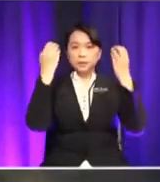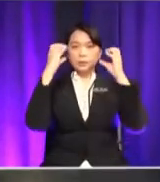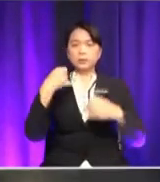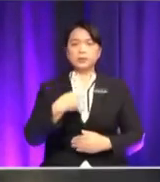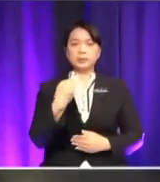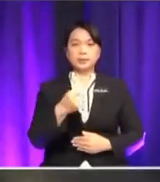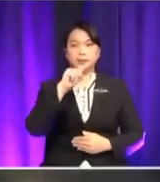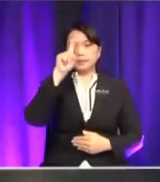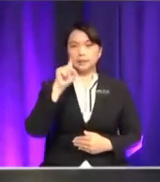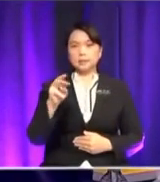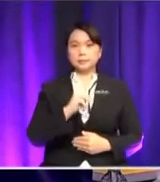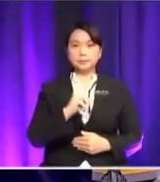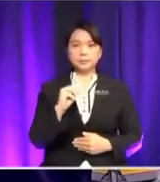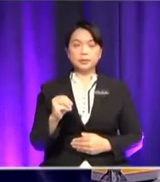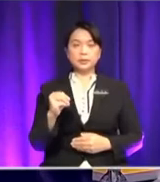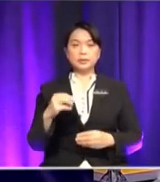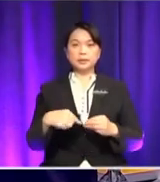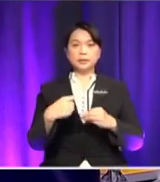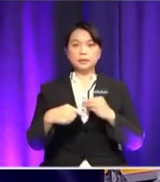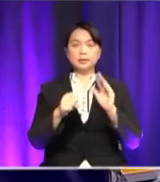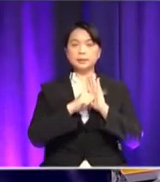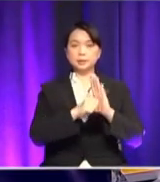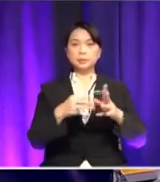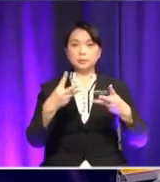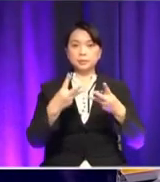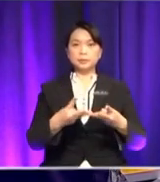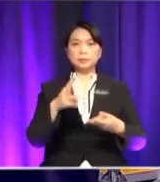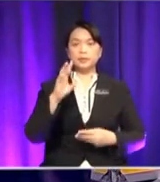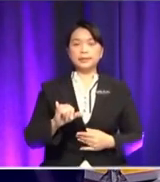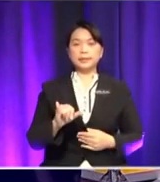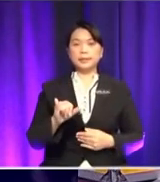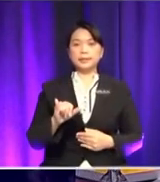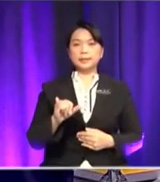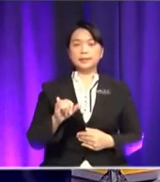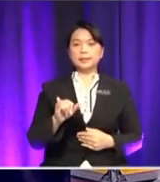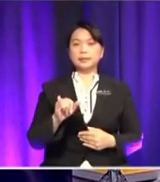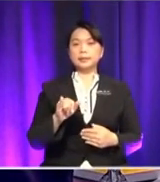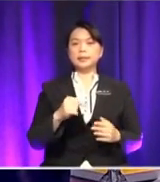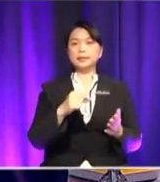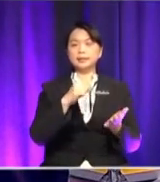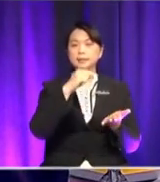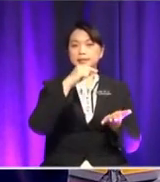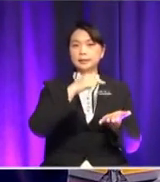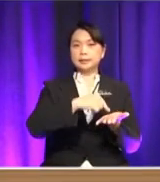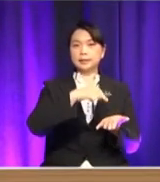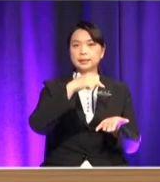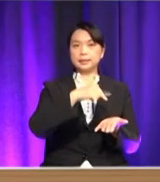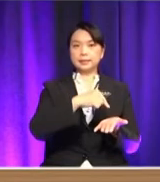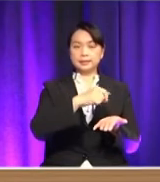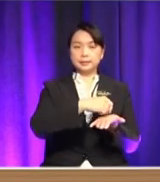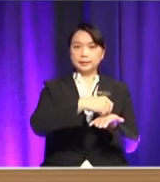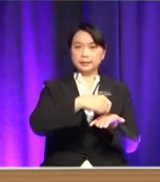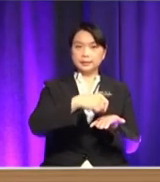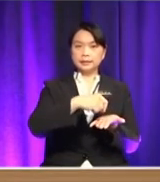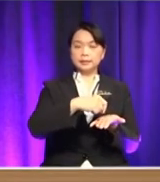menanyakan kamu tentang simbol piawai yang bertahan the Ok sih Bunda tanya kamu sibuk piawai beton the